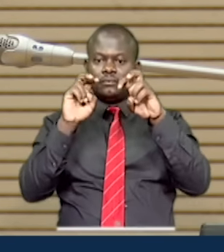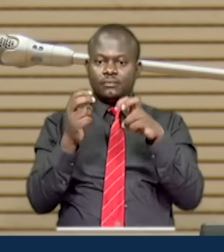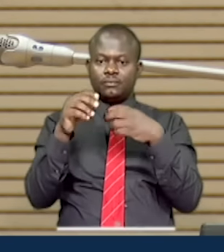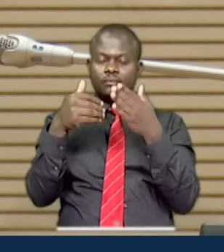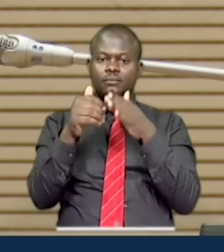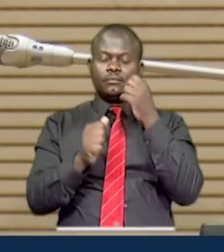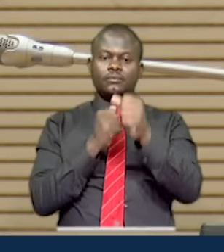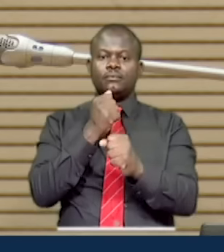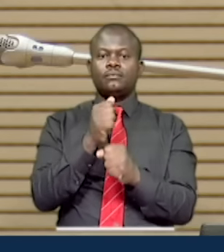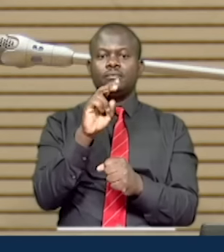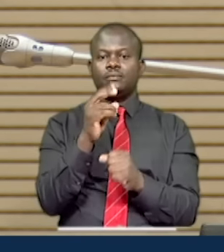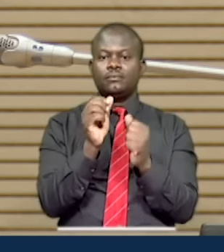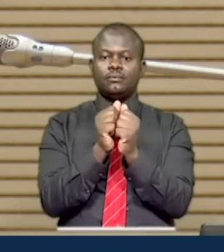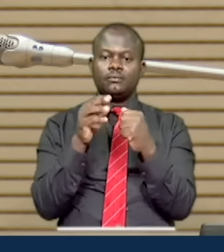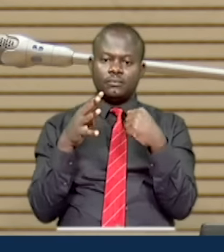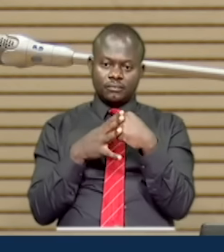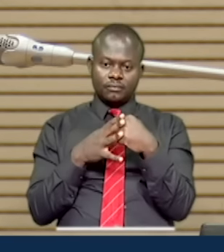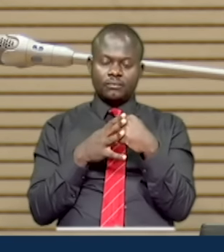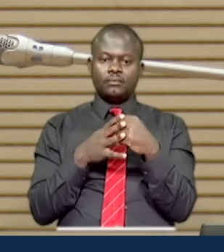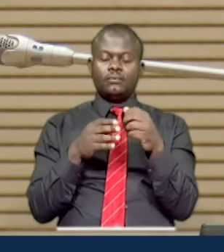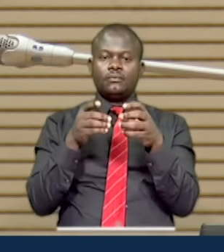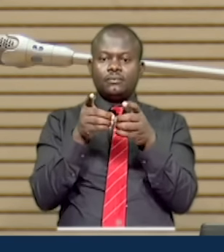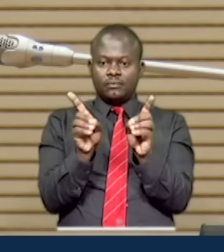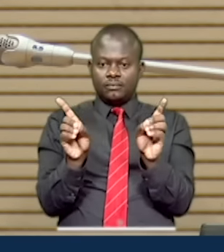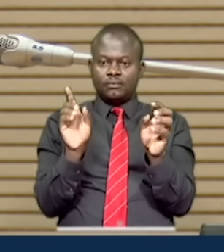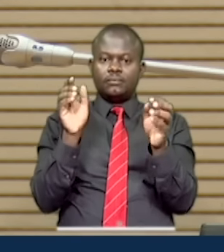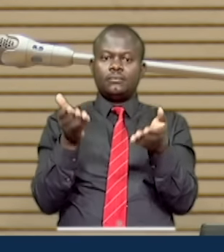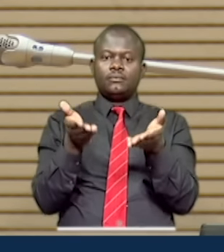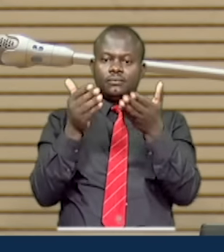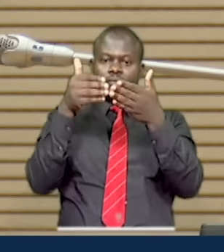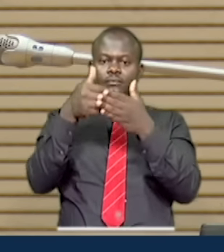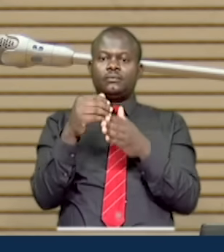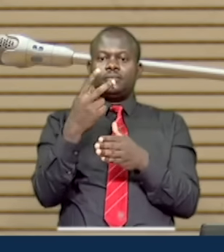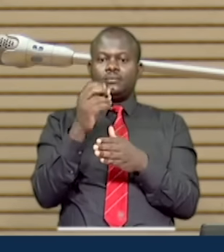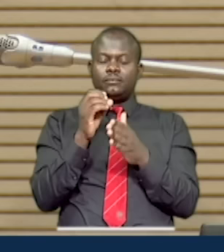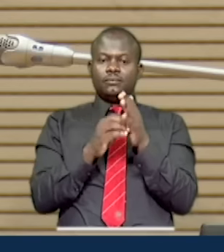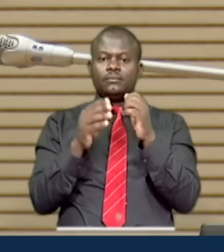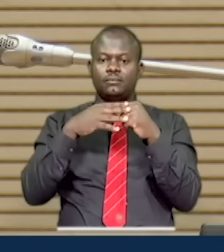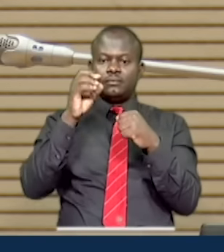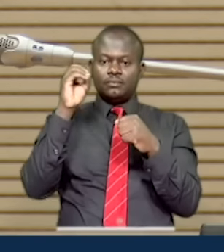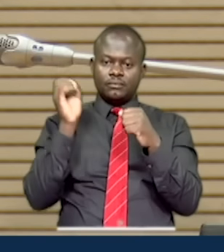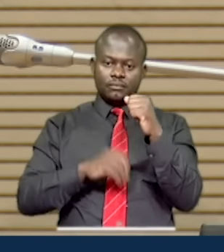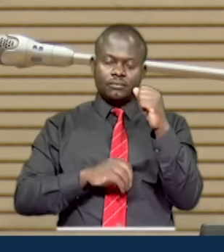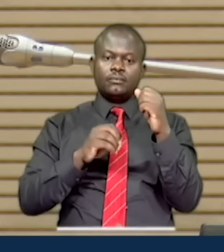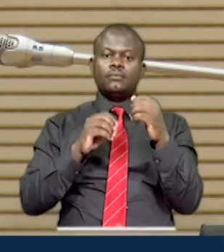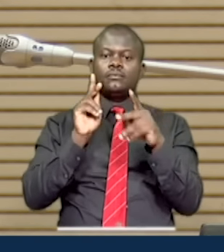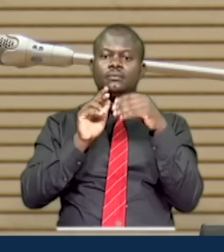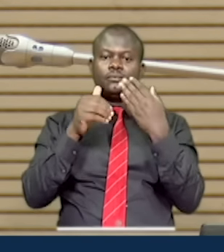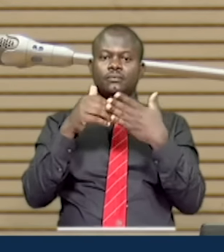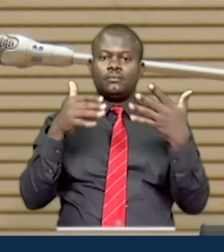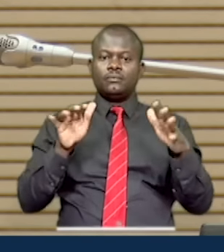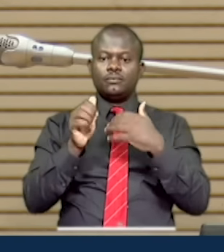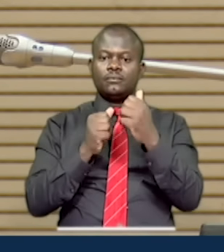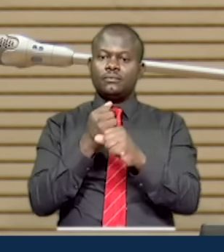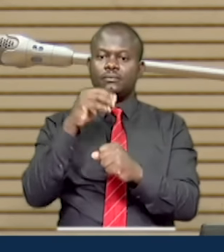mu mwaka wa 2019 ubutane bwazamutse bukagera ku kigero 29% ku bamaze igihe kitarenze imyaka